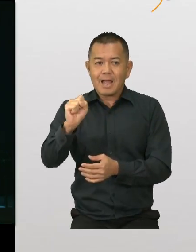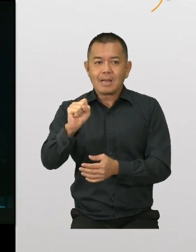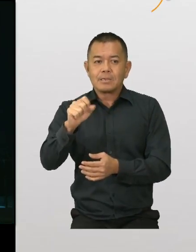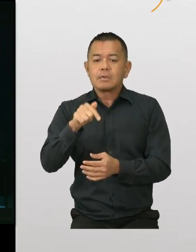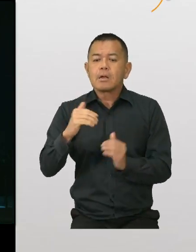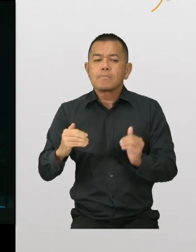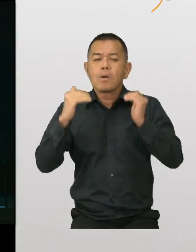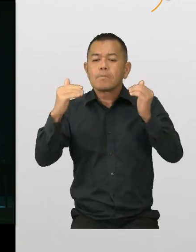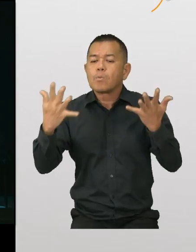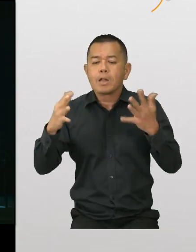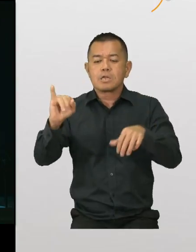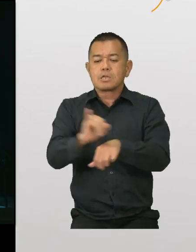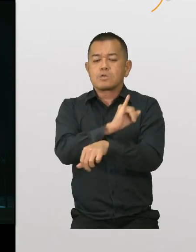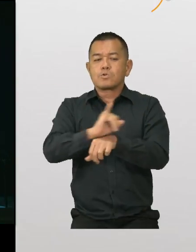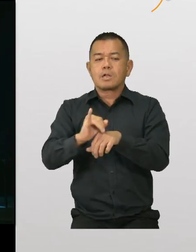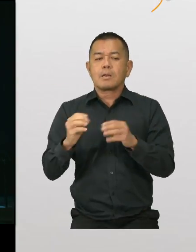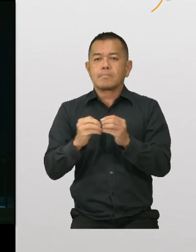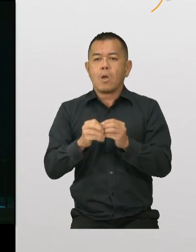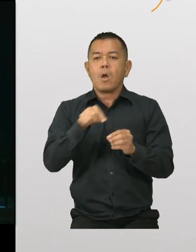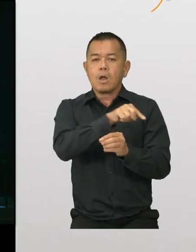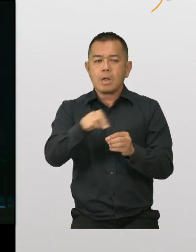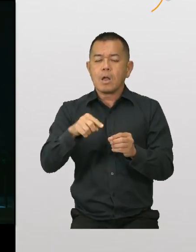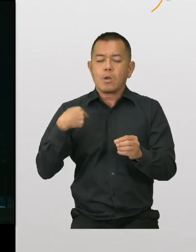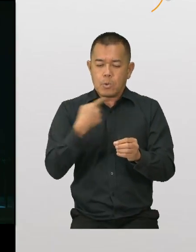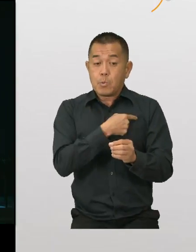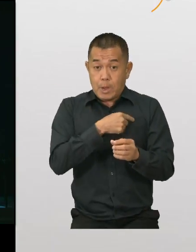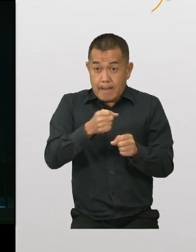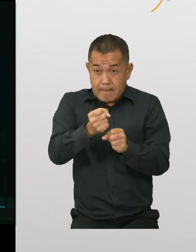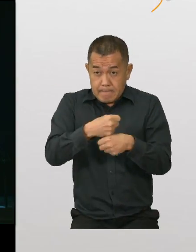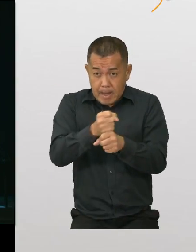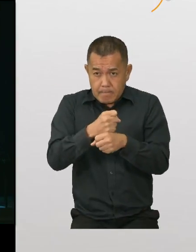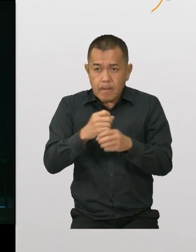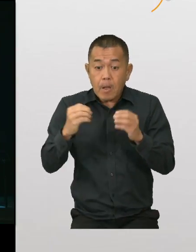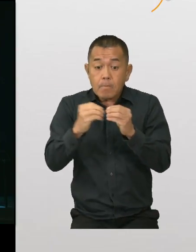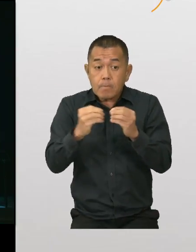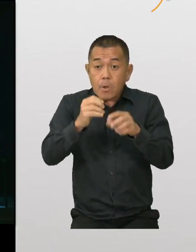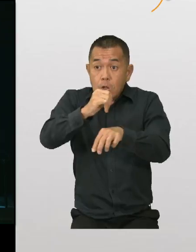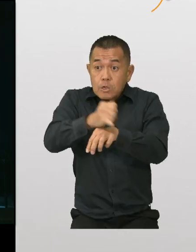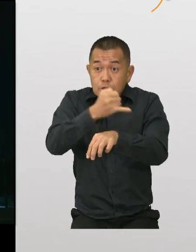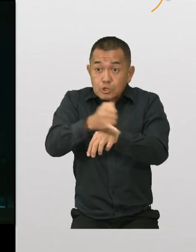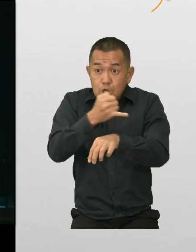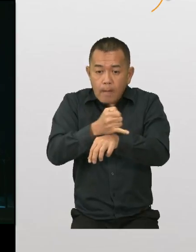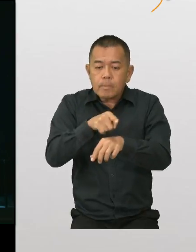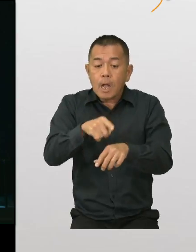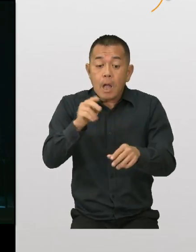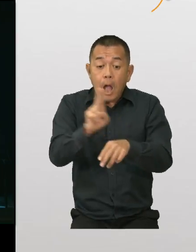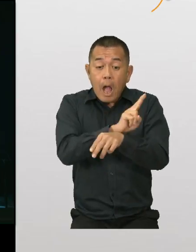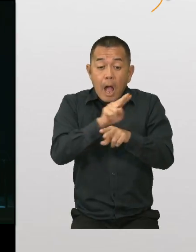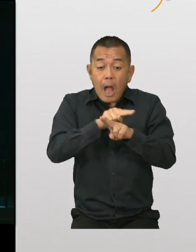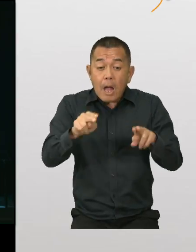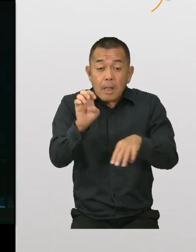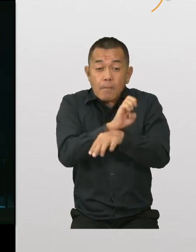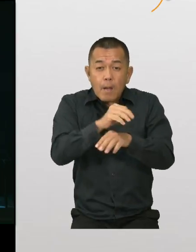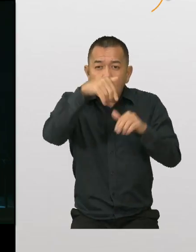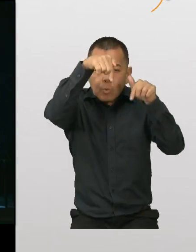工作机 and 会 we created many jobs, which brought down the unemployment rate, which was as high as 7%. 那是